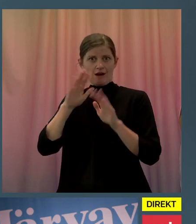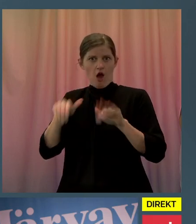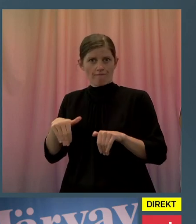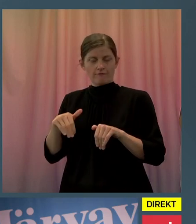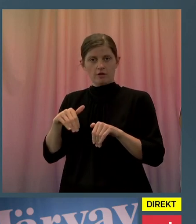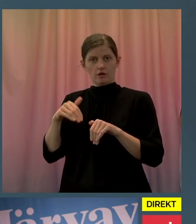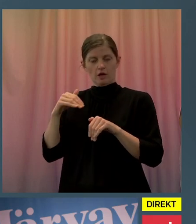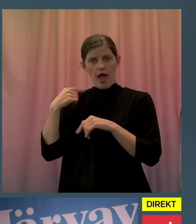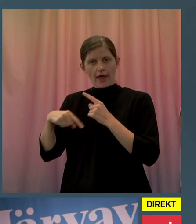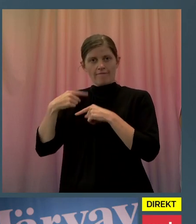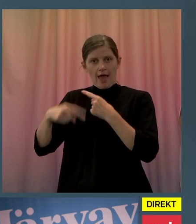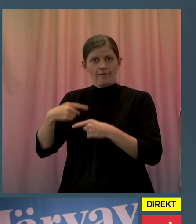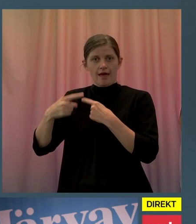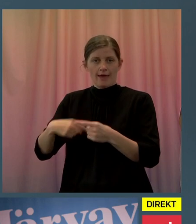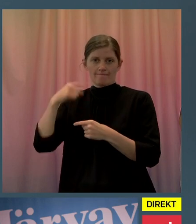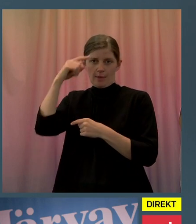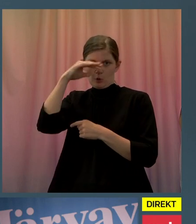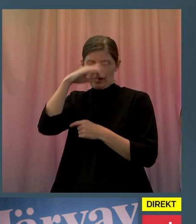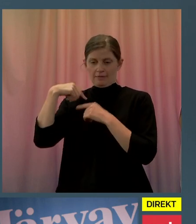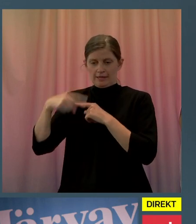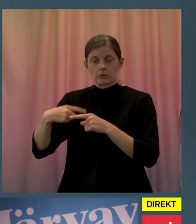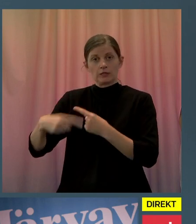arv generation efter generation.